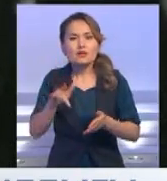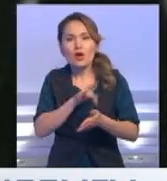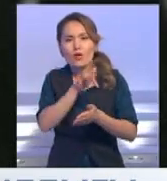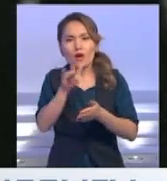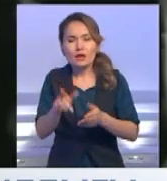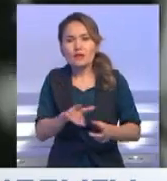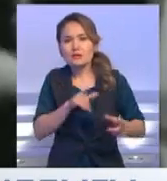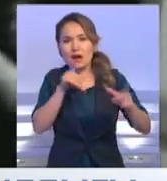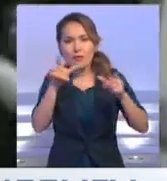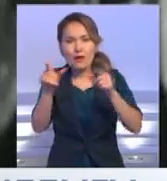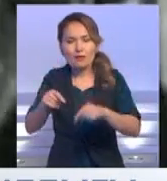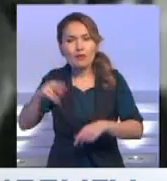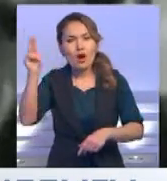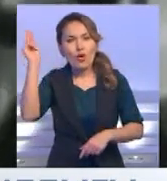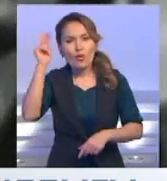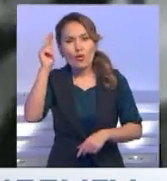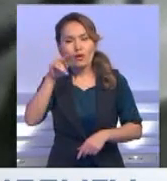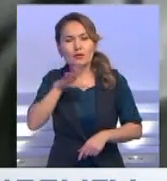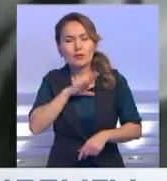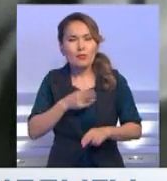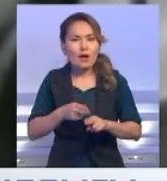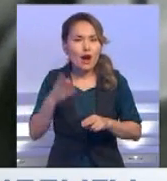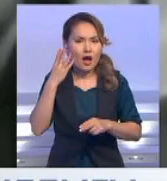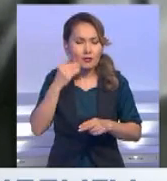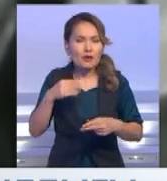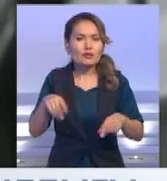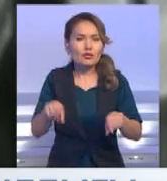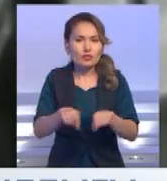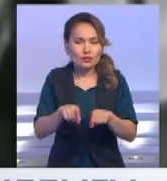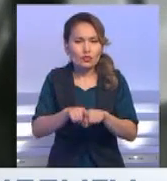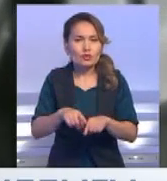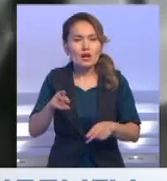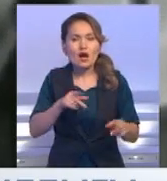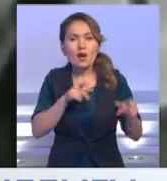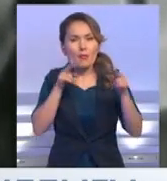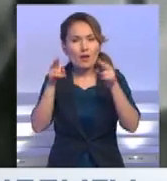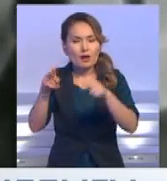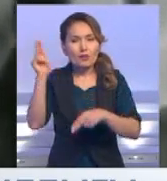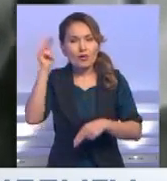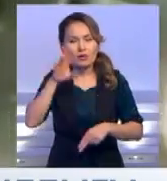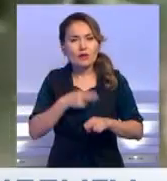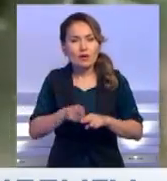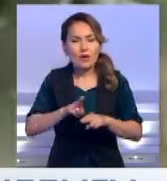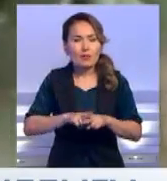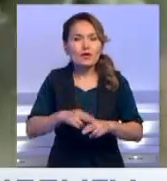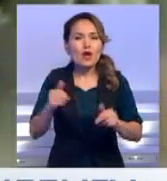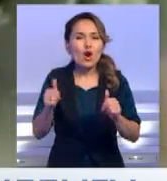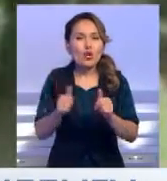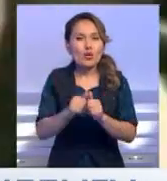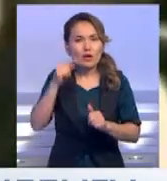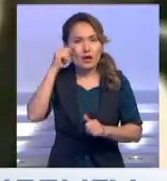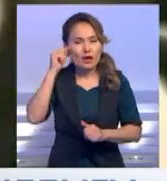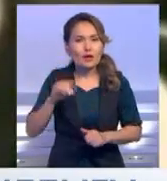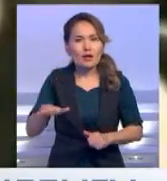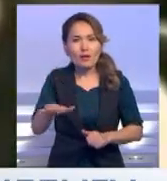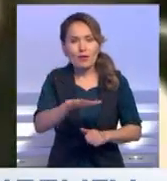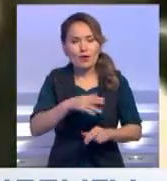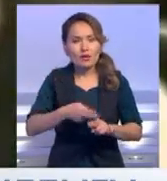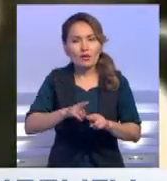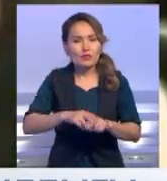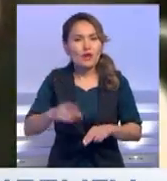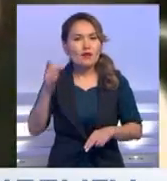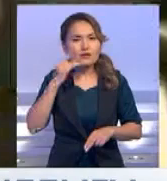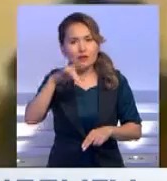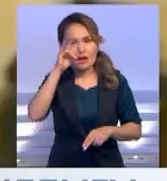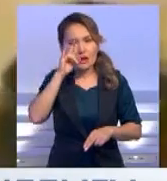Ленинградқа, Алматы мен Ташкентке барып тағылымдамадан өтетін. Есесіне жаңа мамандықтарды игере бастаған көрші республикалар тәжірибесімен